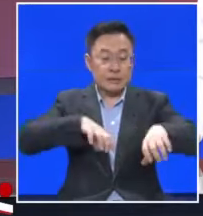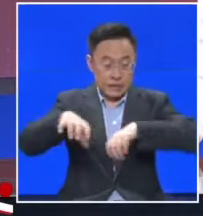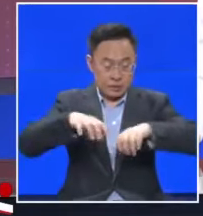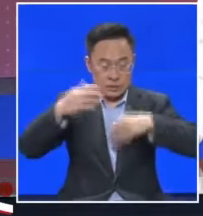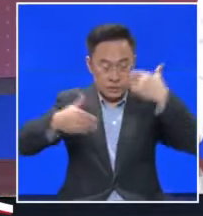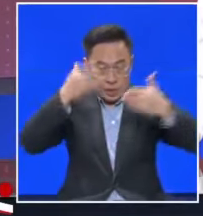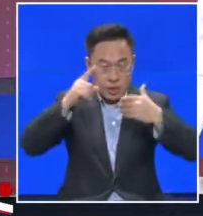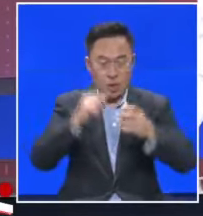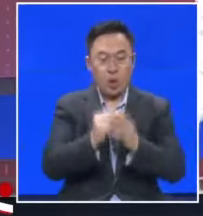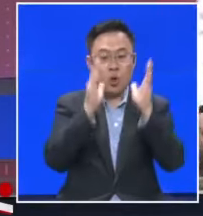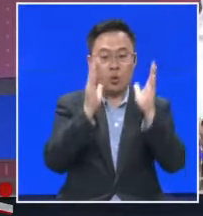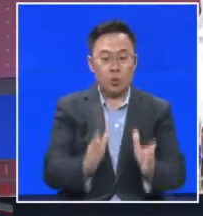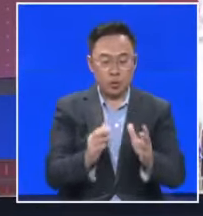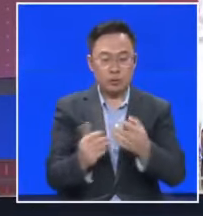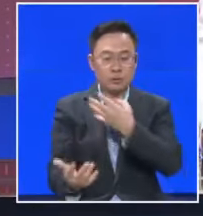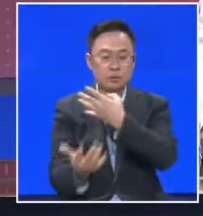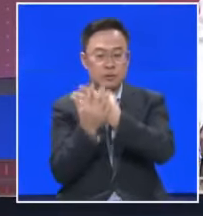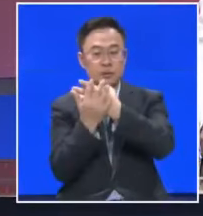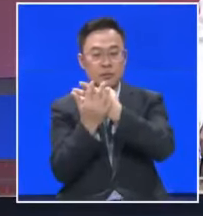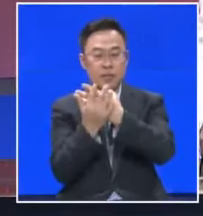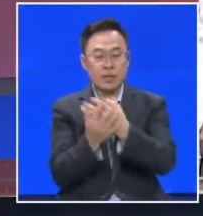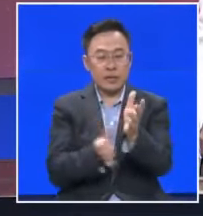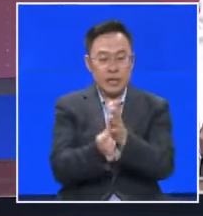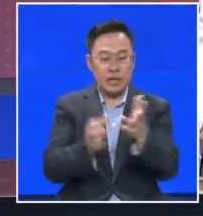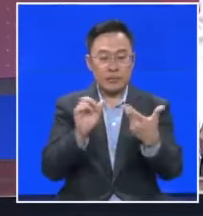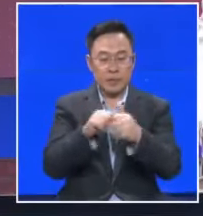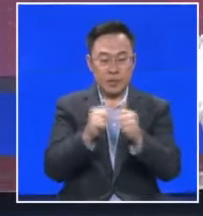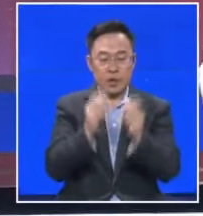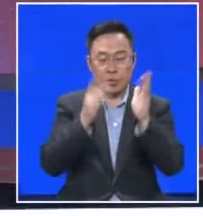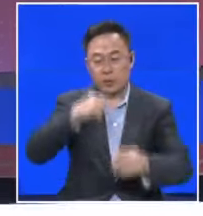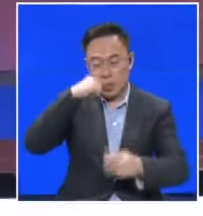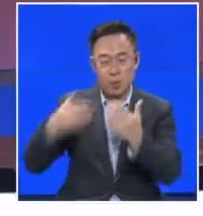นใจฮะรวมพลคนหลังกำแพงราชทัณฑ์แก้ไขคนไ